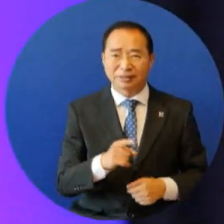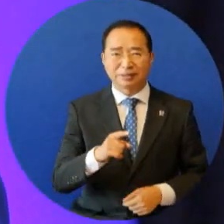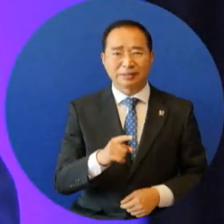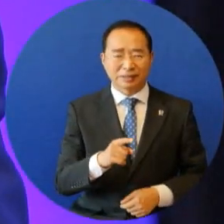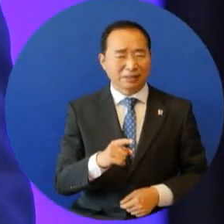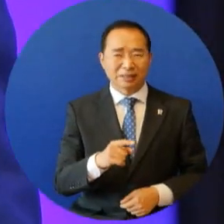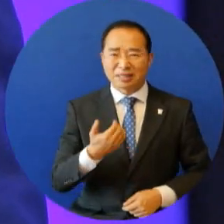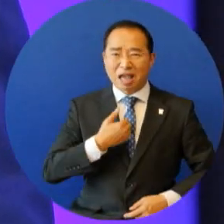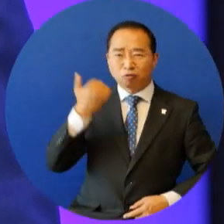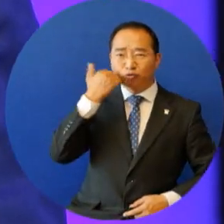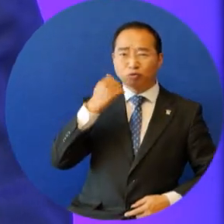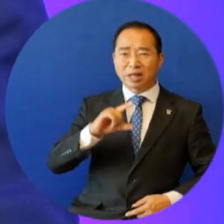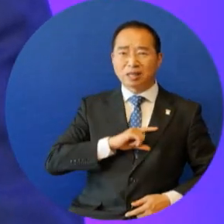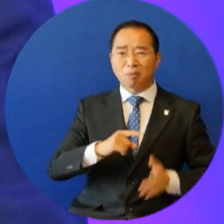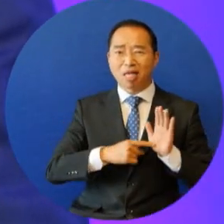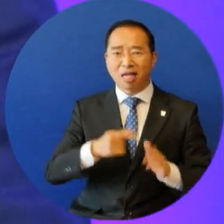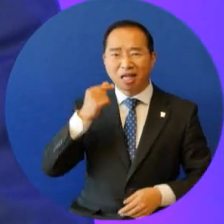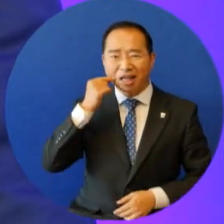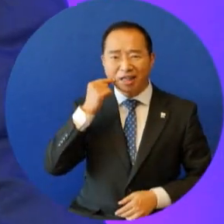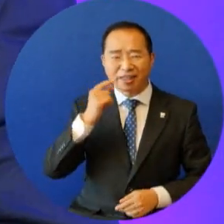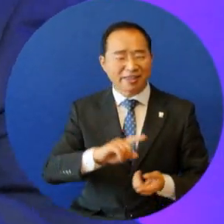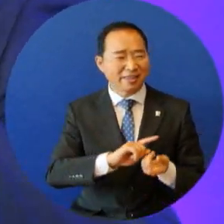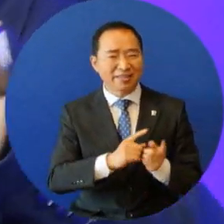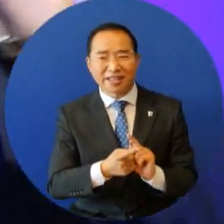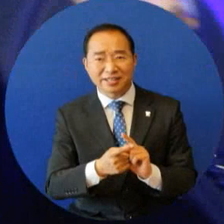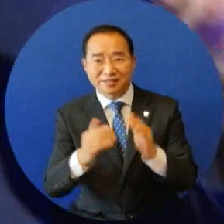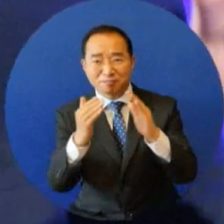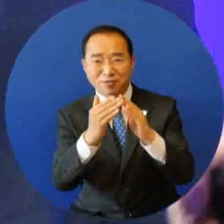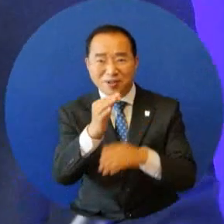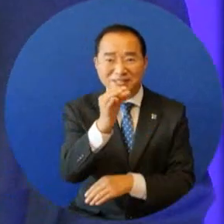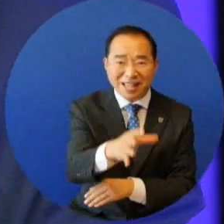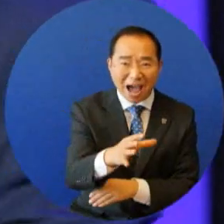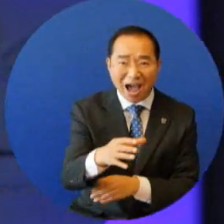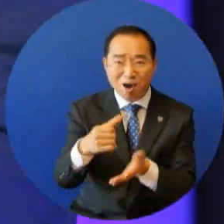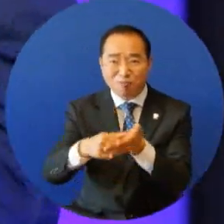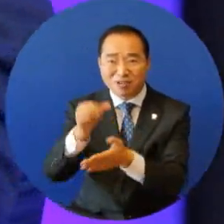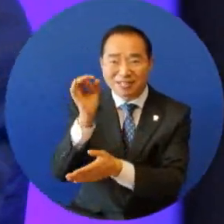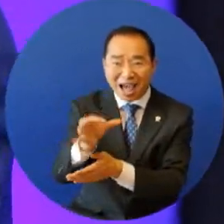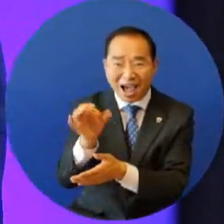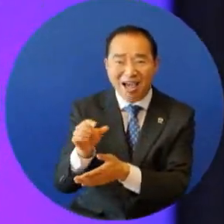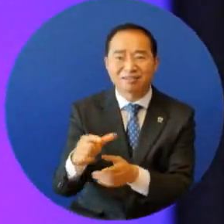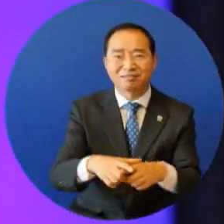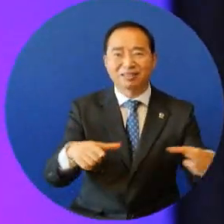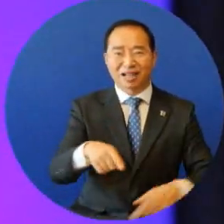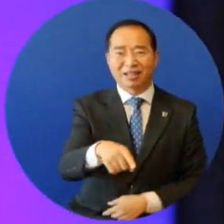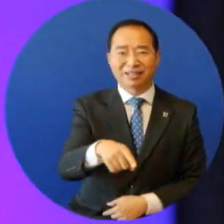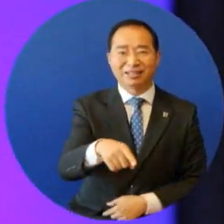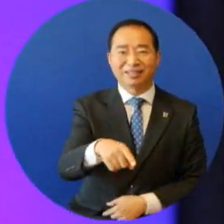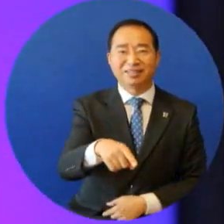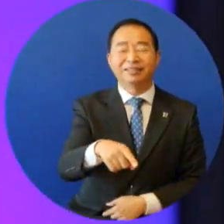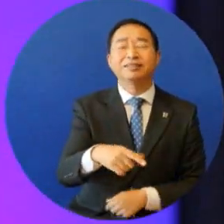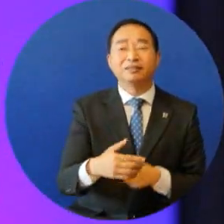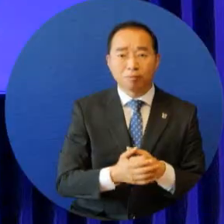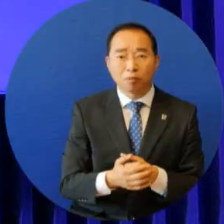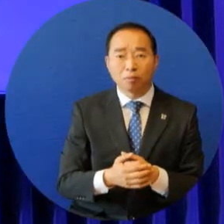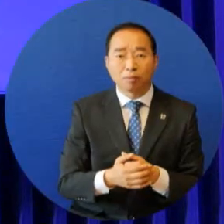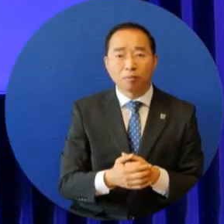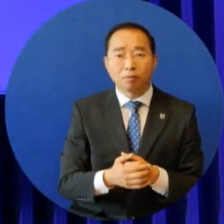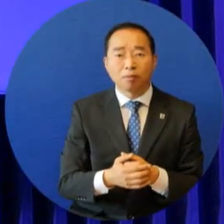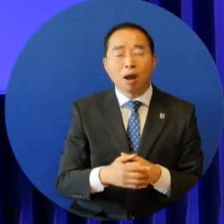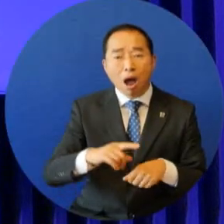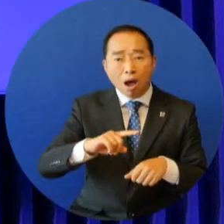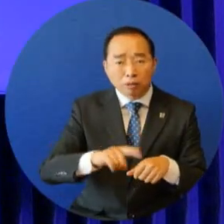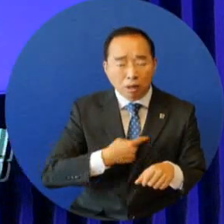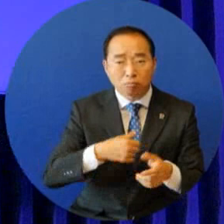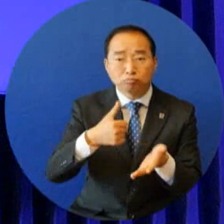실명을 걸고 바깥에 얼굴을 내밀지 못하니까 부동산을 산다거나 상품을 사는 쪽으로 들어갑니다. 그러다